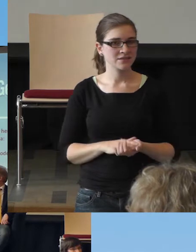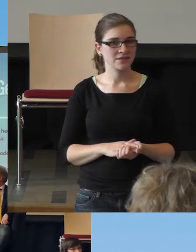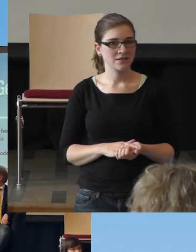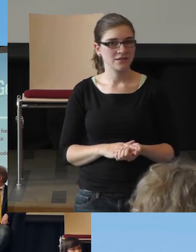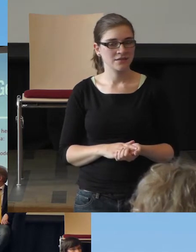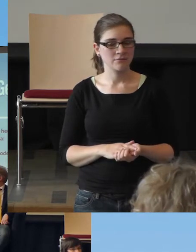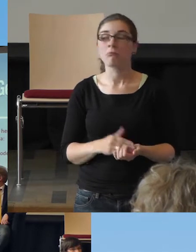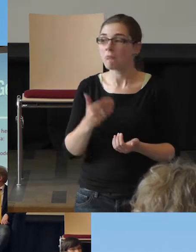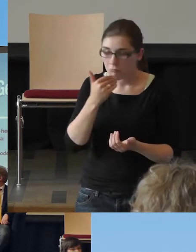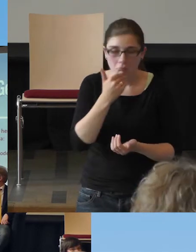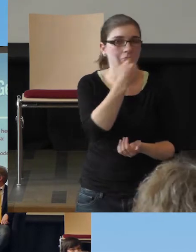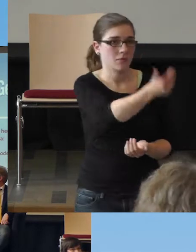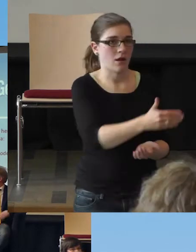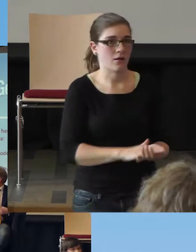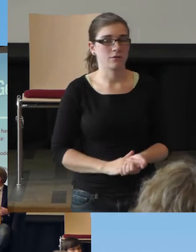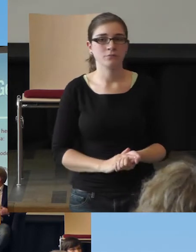Dankeschön.